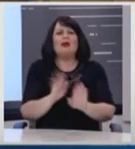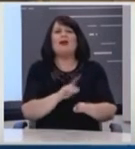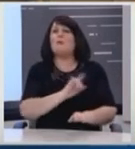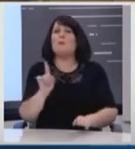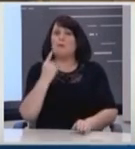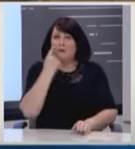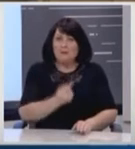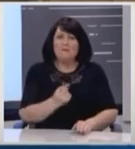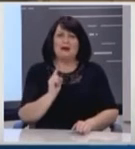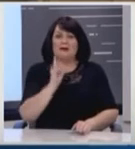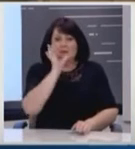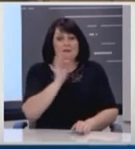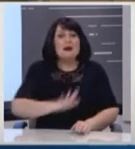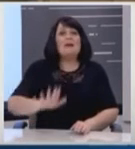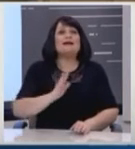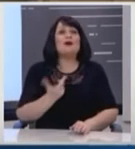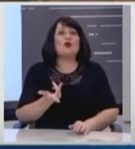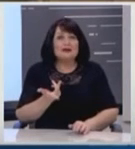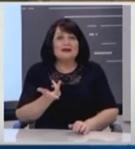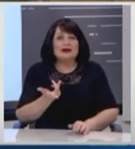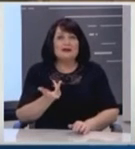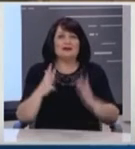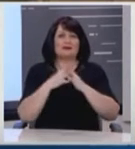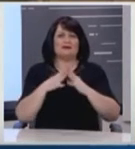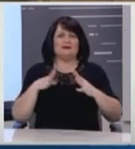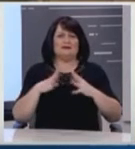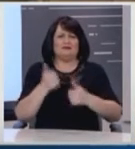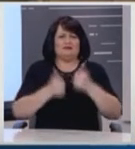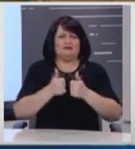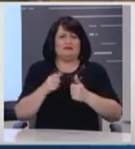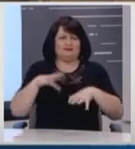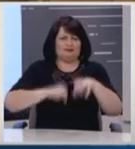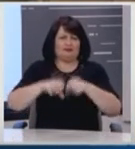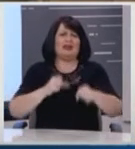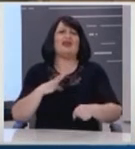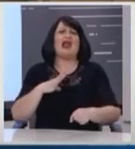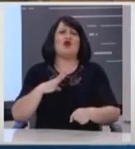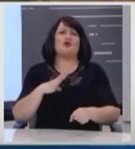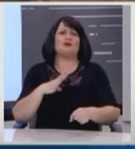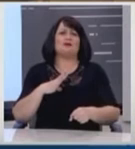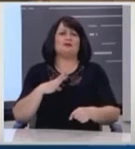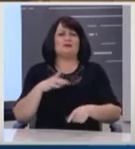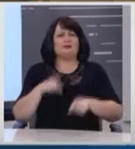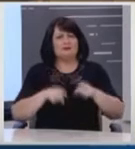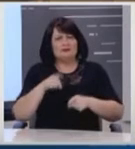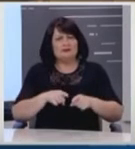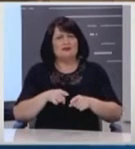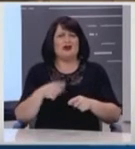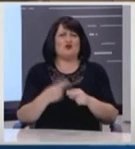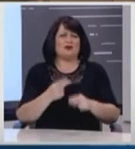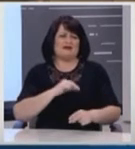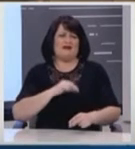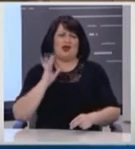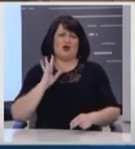η πραγματικότητα των υπεριαλιστικών ανταγωνισμών και της προώθησης των μεγάλων συμφερόντων.